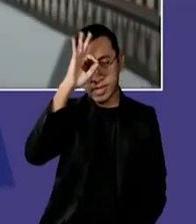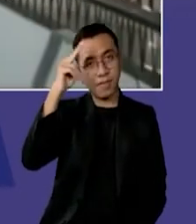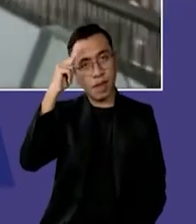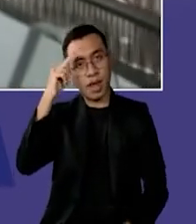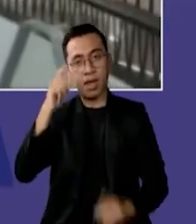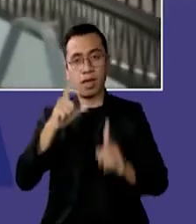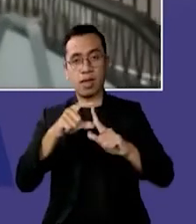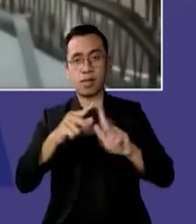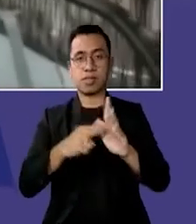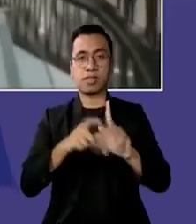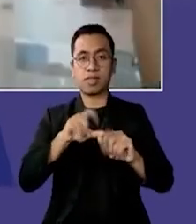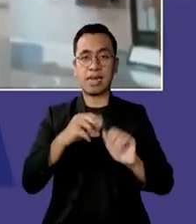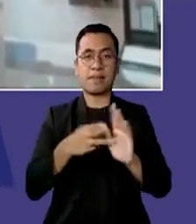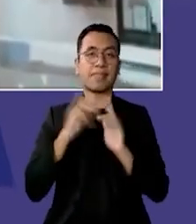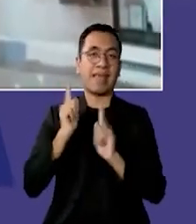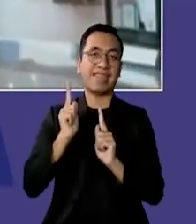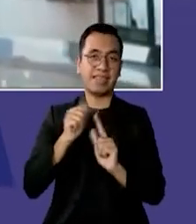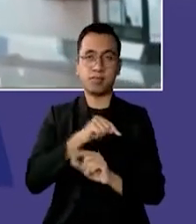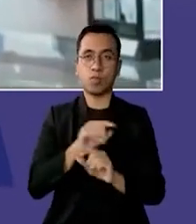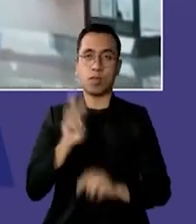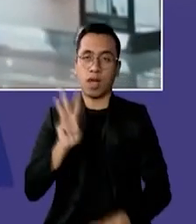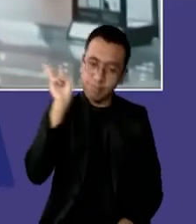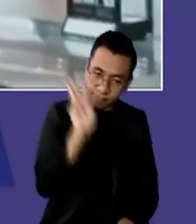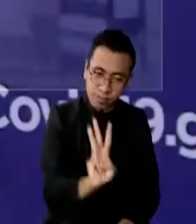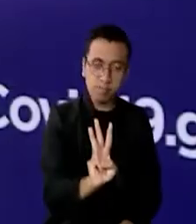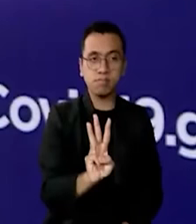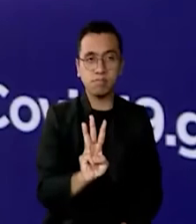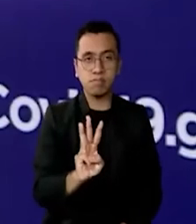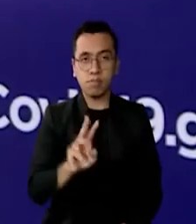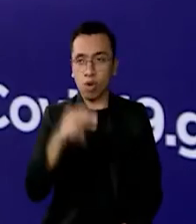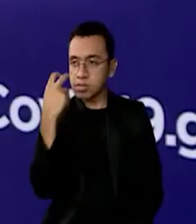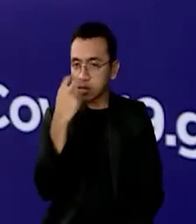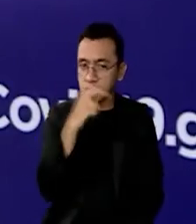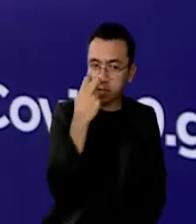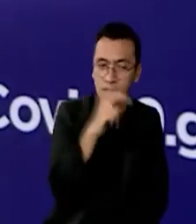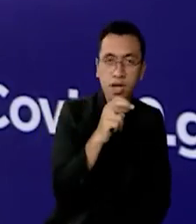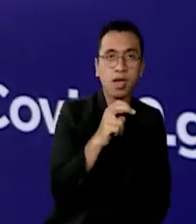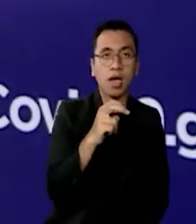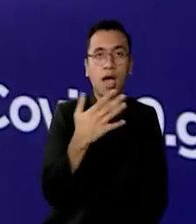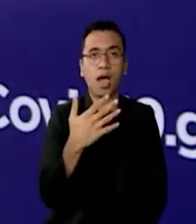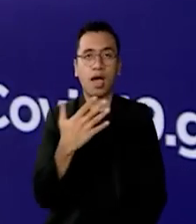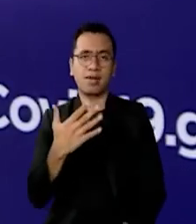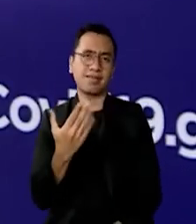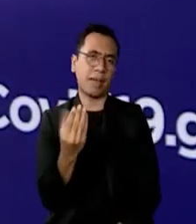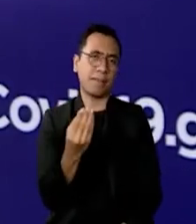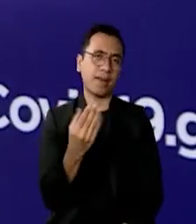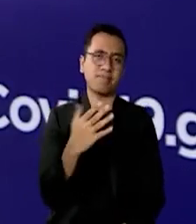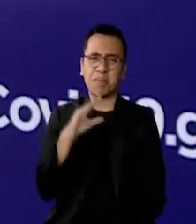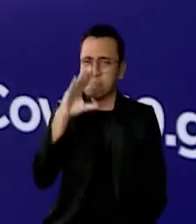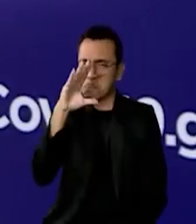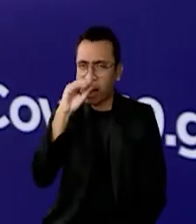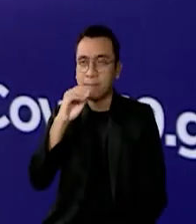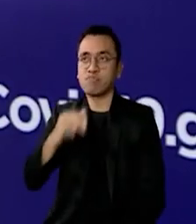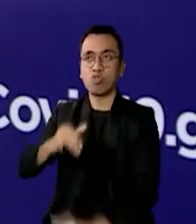semua aparat kita akan turun dan kita akan sweeping di malam beberapa ya malam tahun baru ini